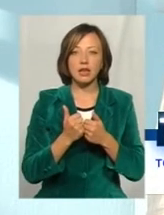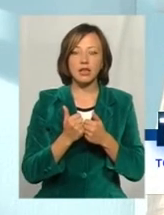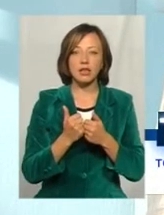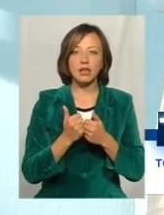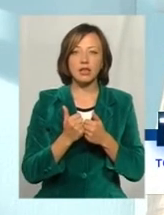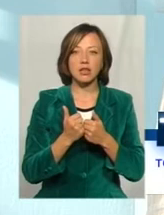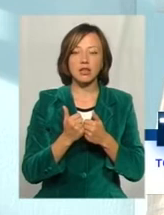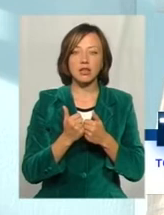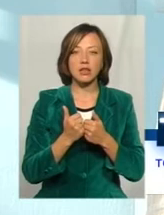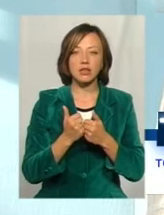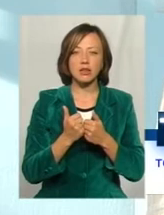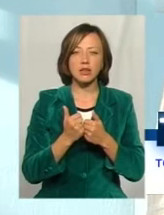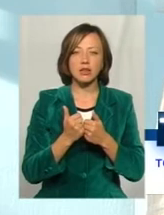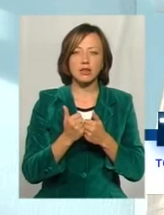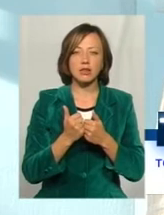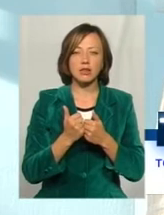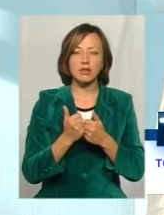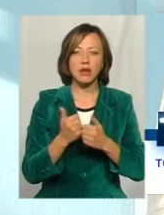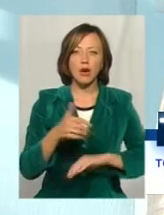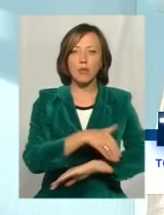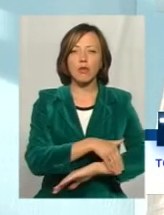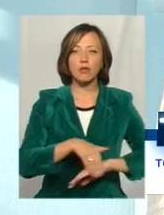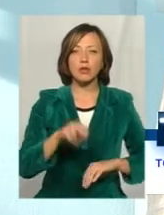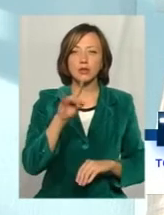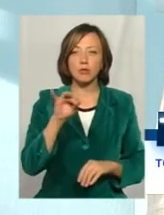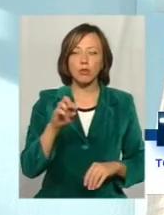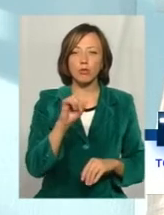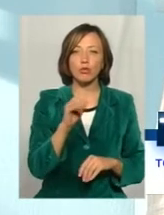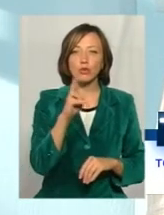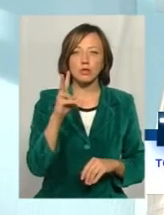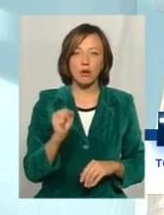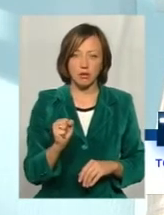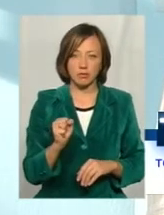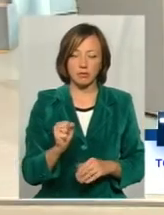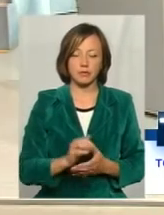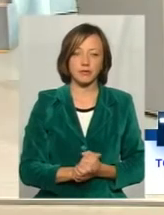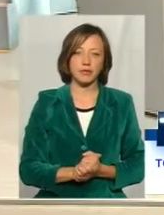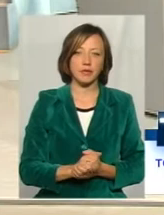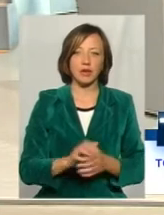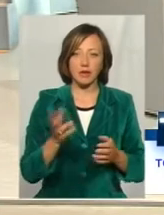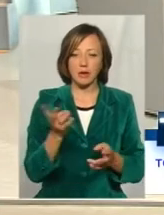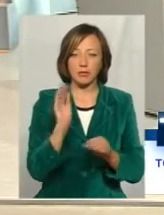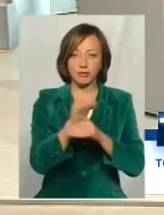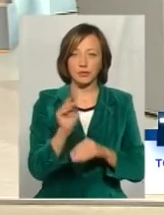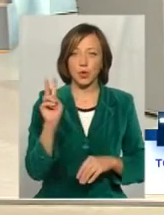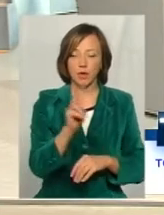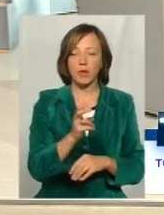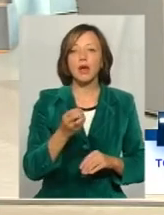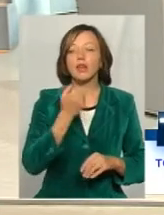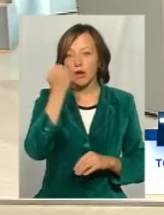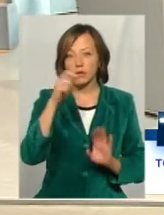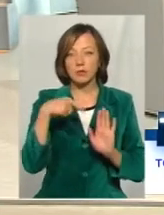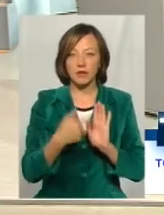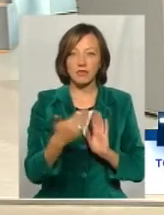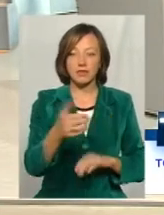тролейбусних транспортних знаків по вулиці Прибузькій? Будь ласка. Дякую вам за запитання. Дякую за запитання. Ну, напевно,